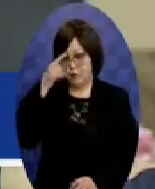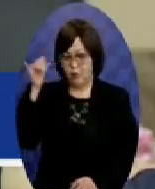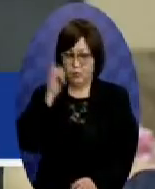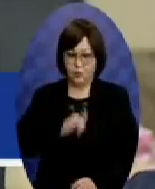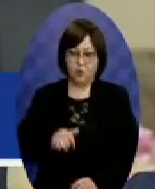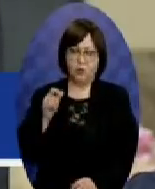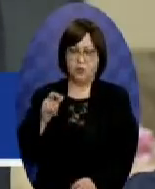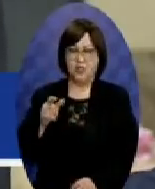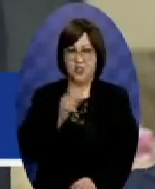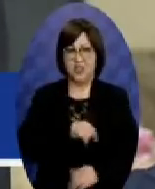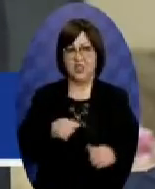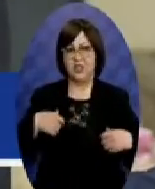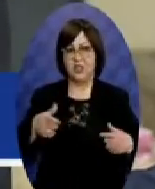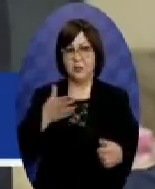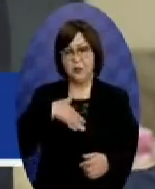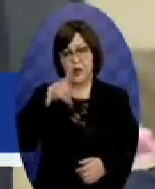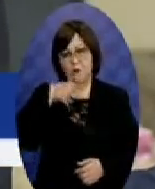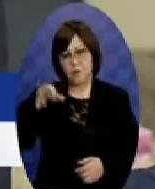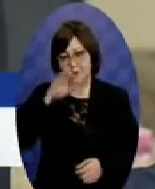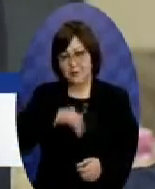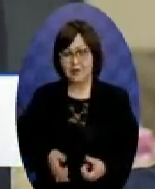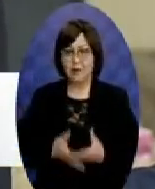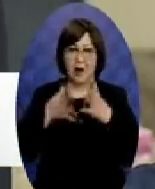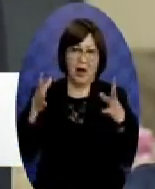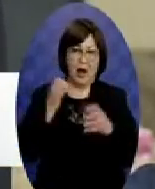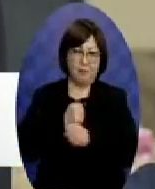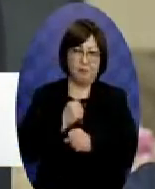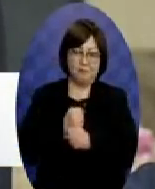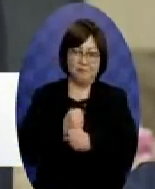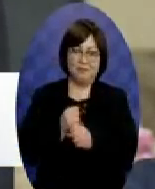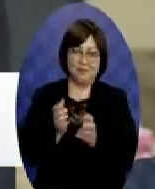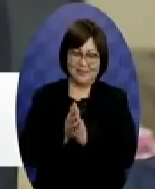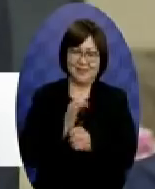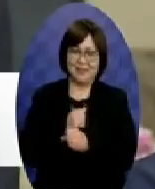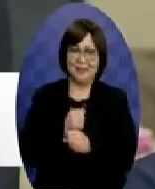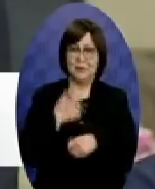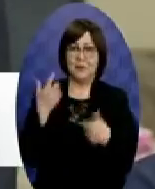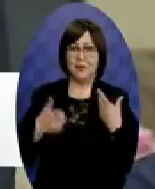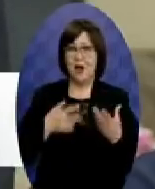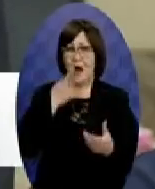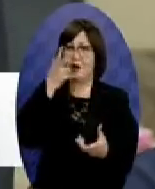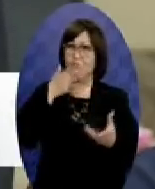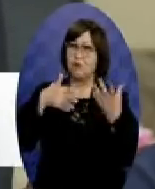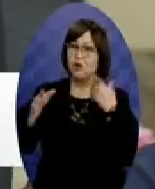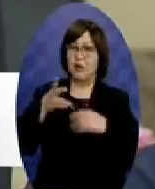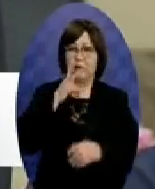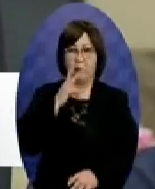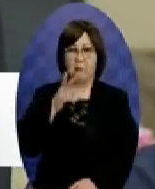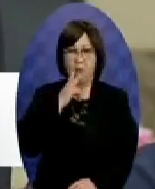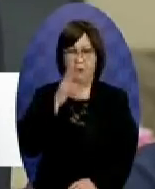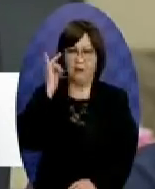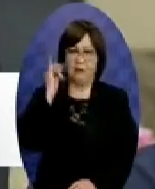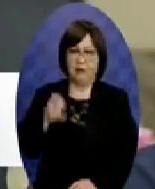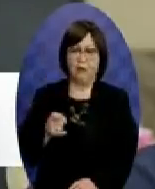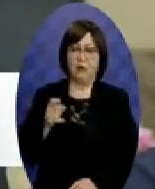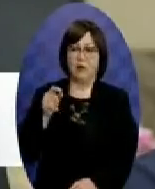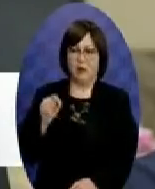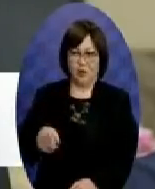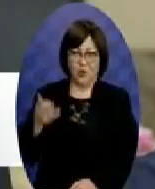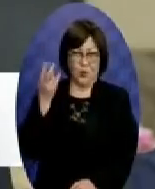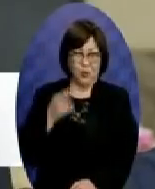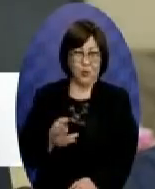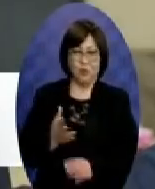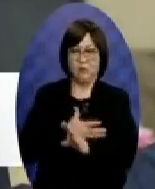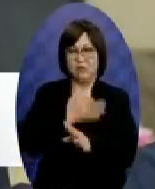мэндийг дэмжиж хамтран ажиллаж байгаадаа баяртай байна. Агарын бохирдол тамигтэл тех байгаа энэ үед урьдчилан сэргийлэх нь хамгийн чухал юм. Тиймээс